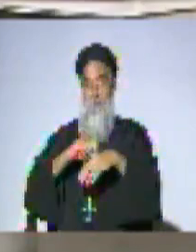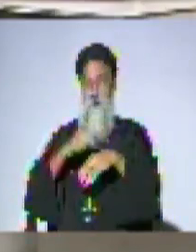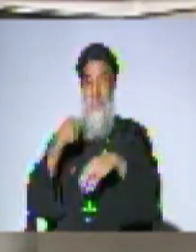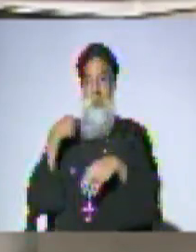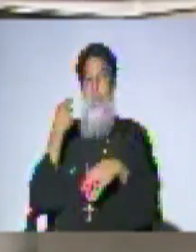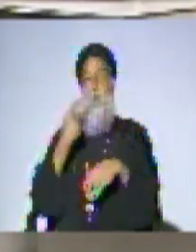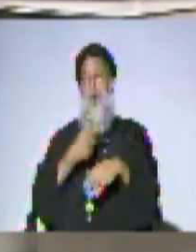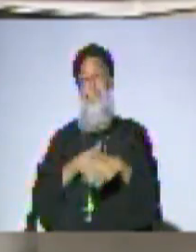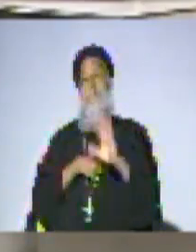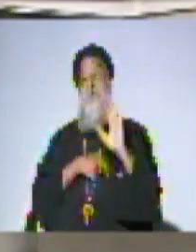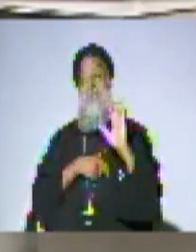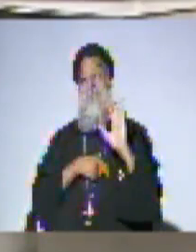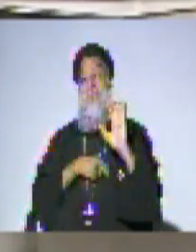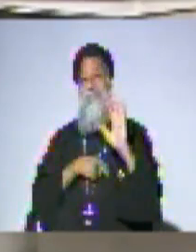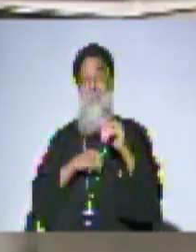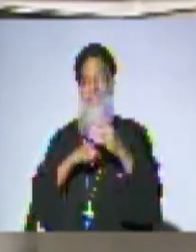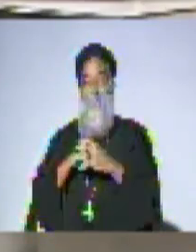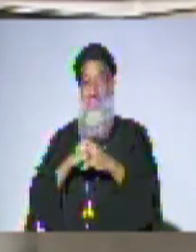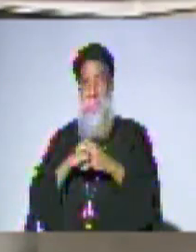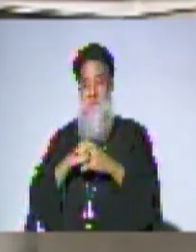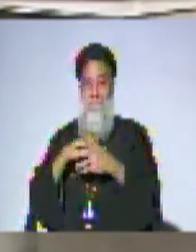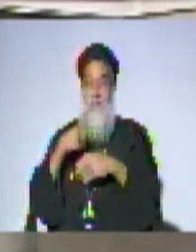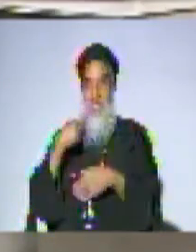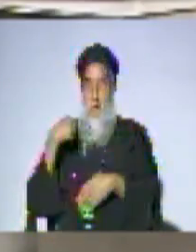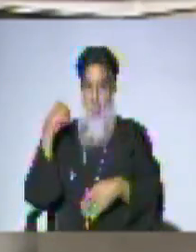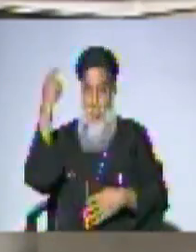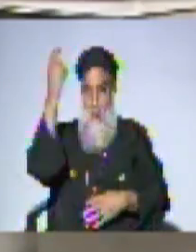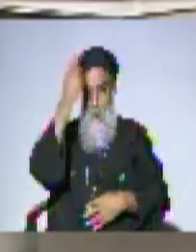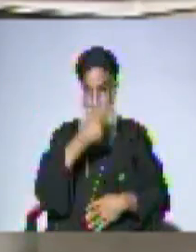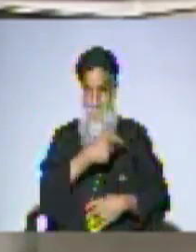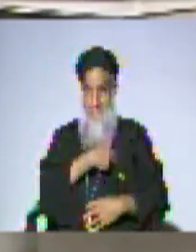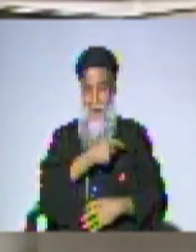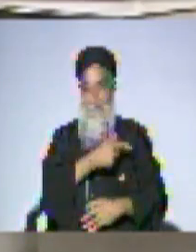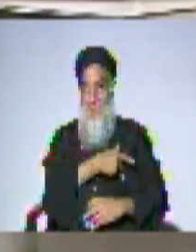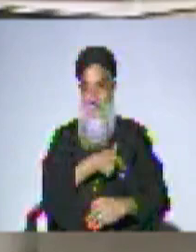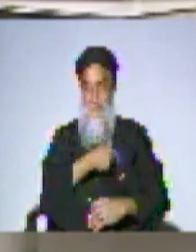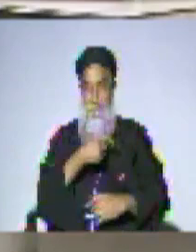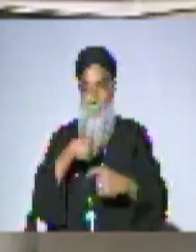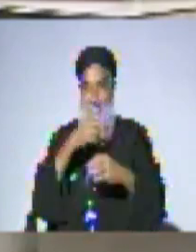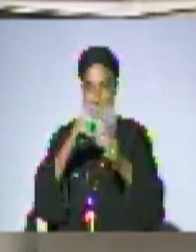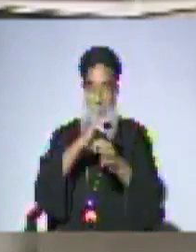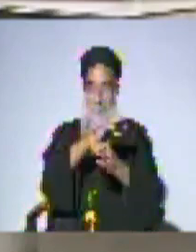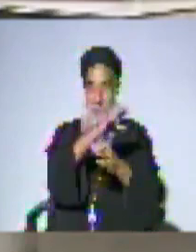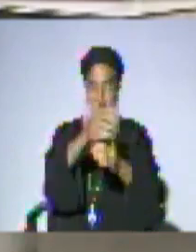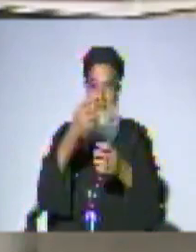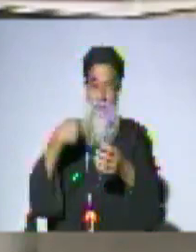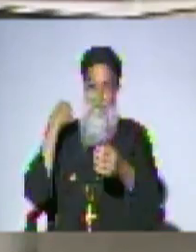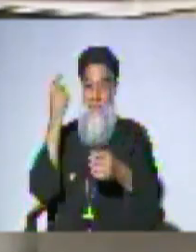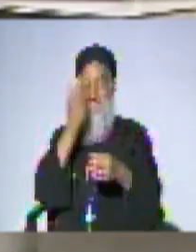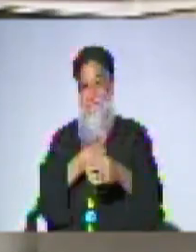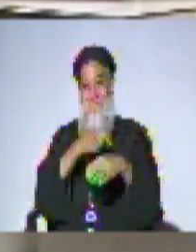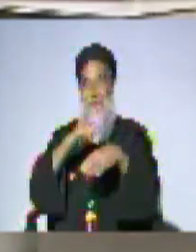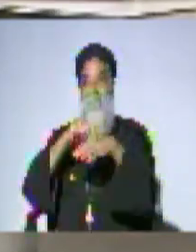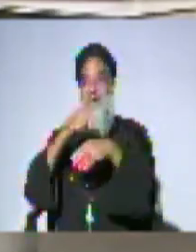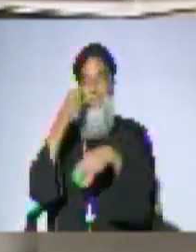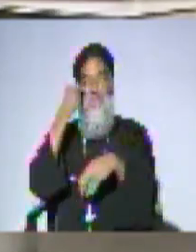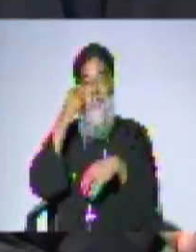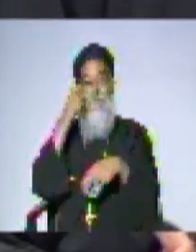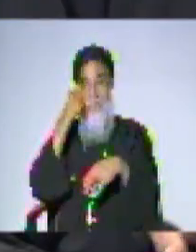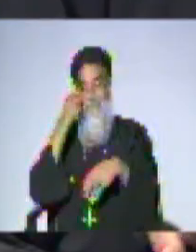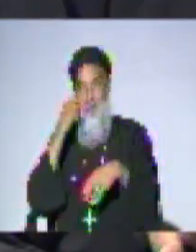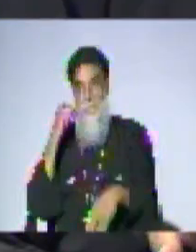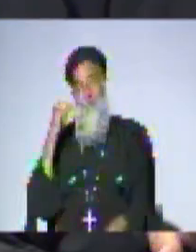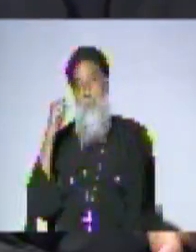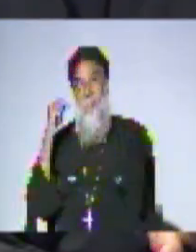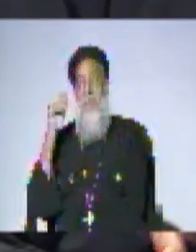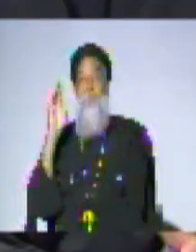عشان كده اسمه القداس الإلهي. قداس اسم فاعل يقدس الإنسان. يعني عايزين يفتك